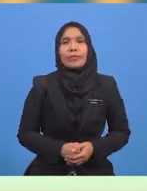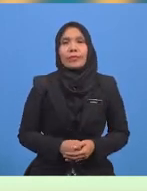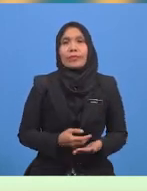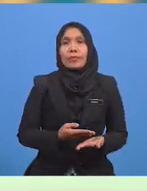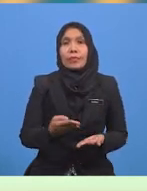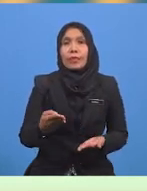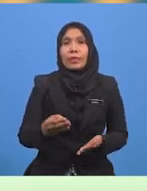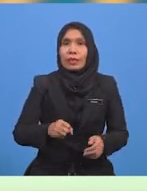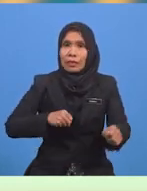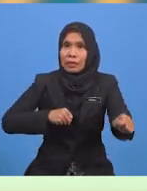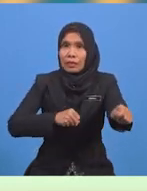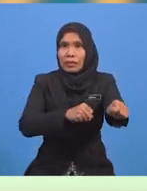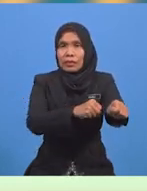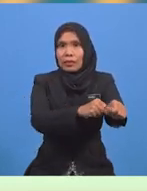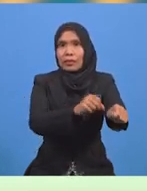MQN.